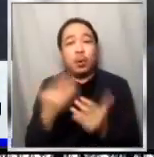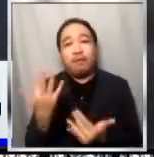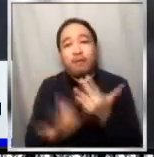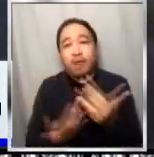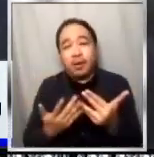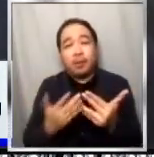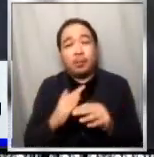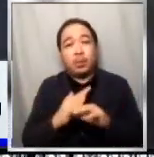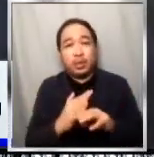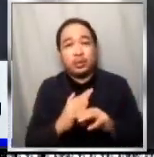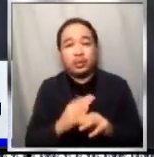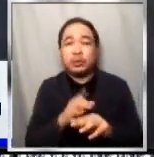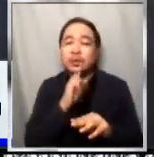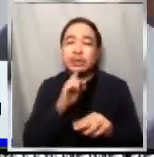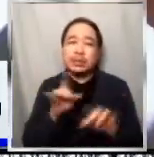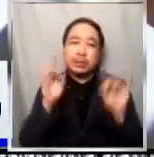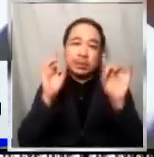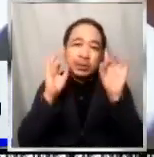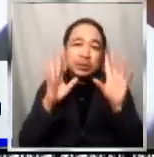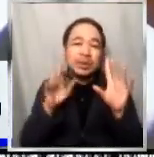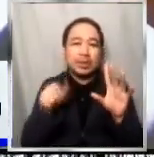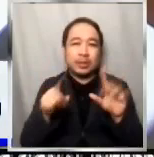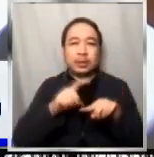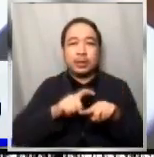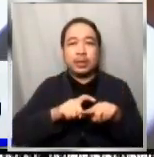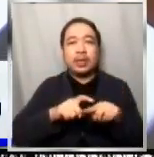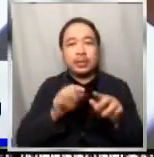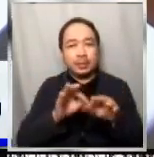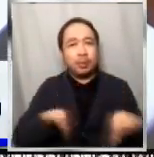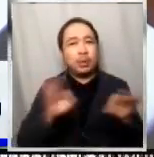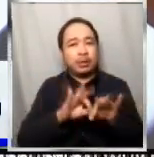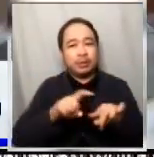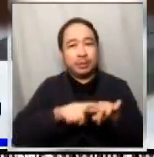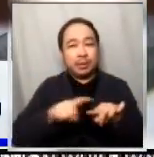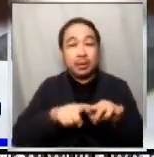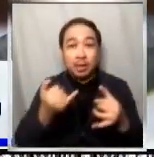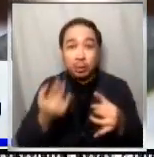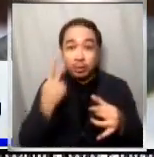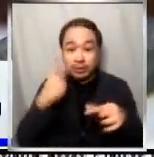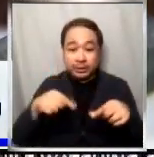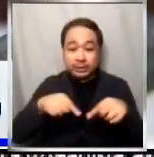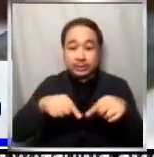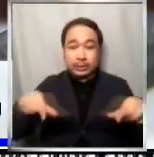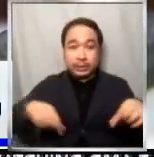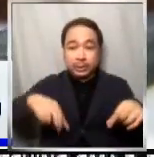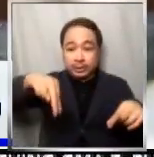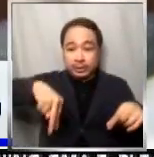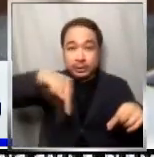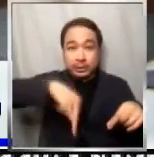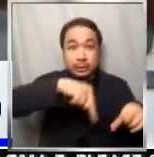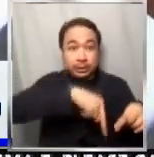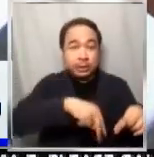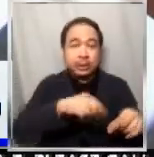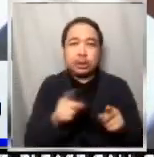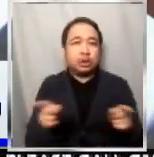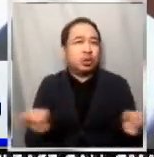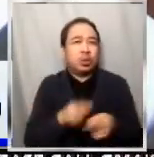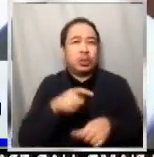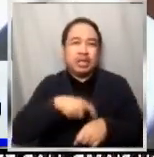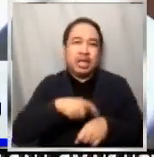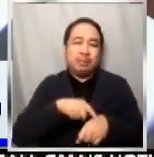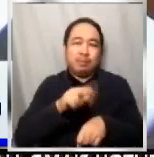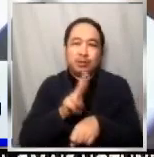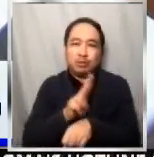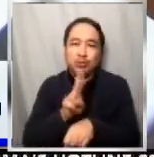pagkakakuryente sa pang-araw-araw nating pamumuhay. Ang mga extension cord halimbawa, pansamantala lang dapat ang gamit kung tutuusin, pero ginagamit